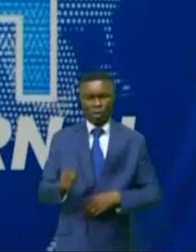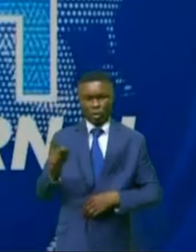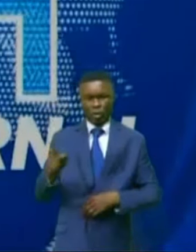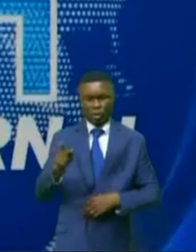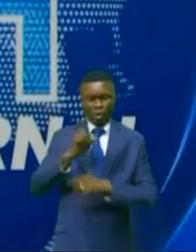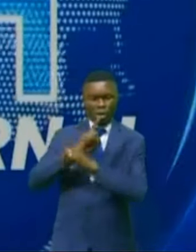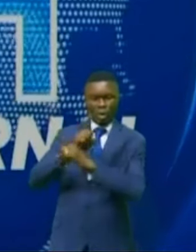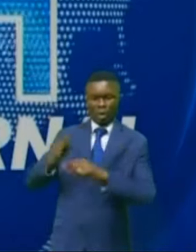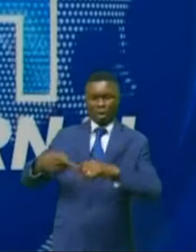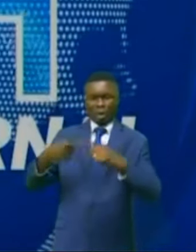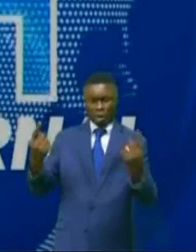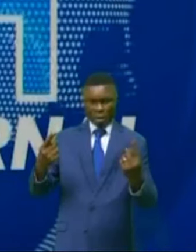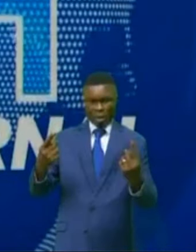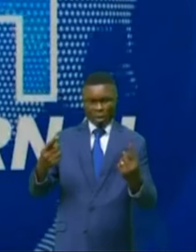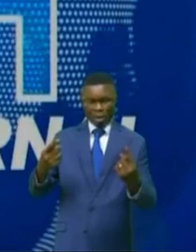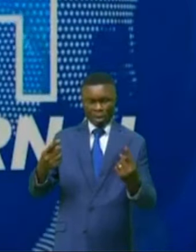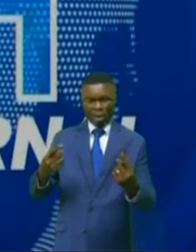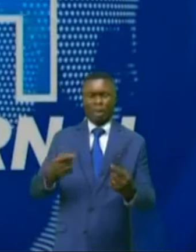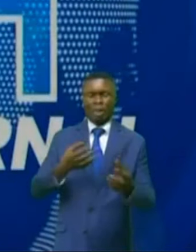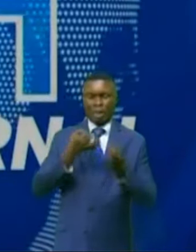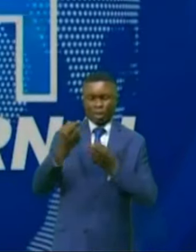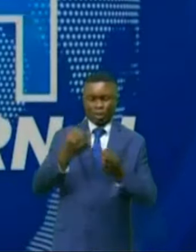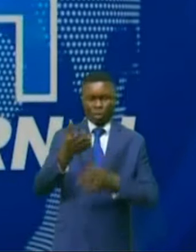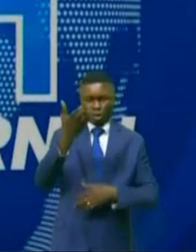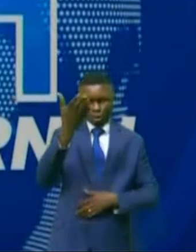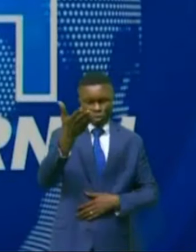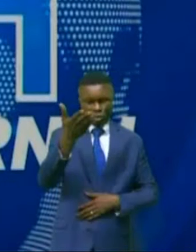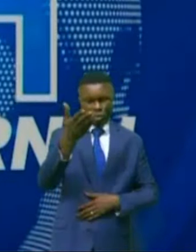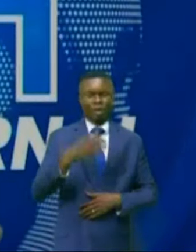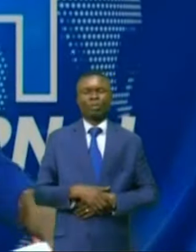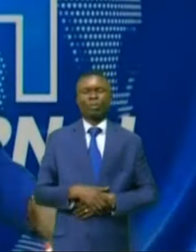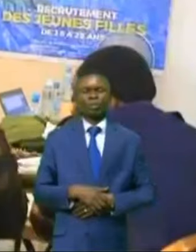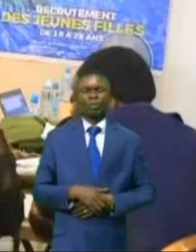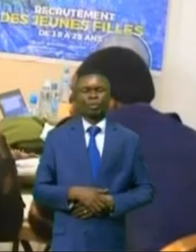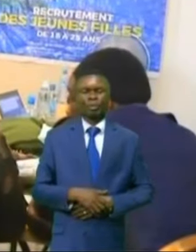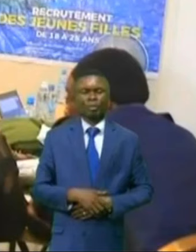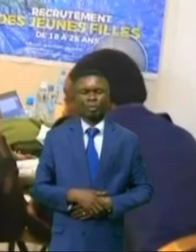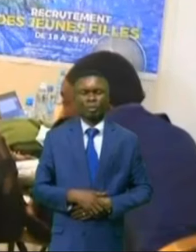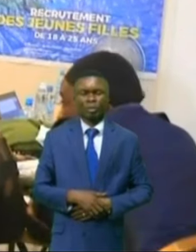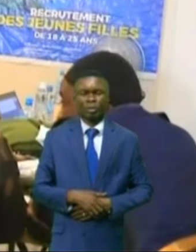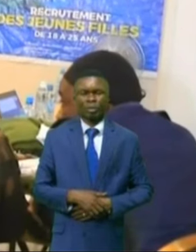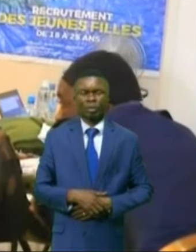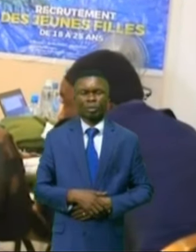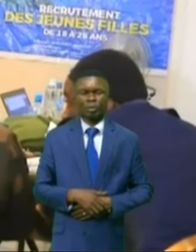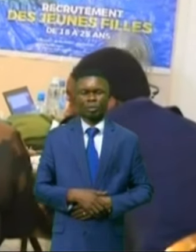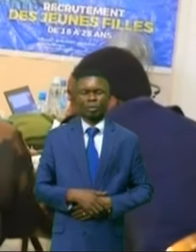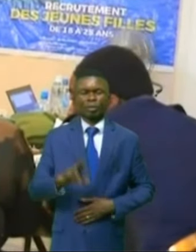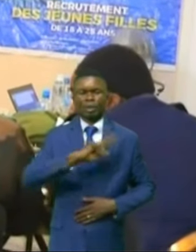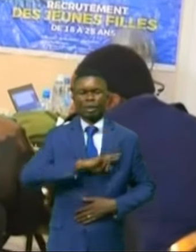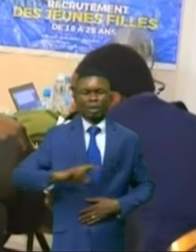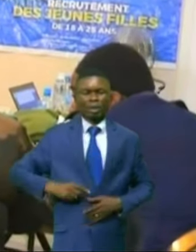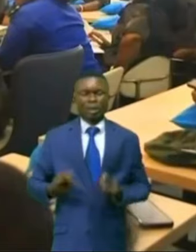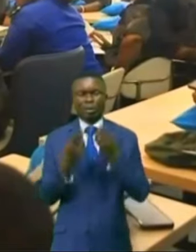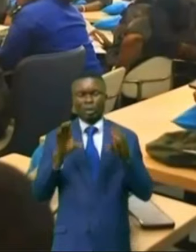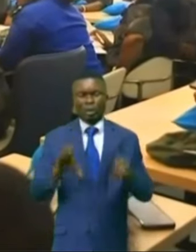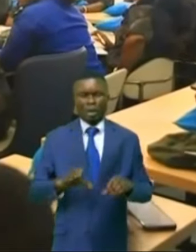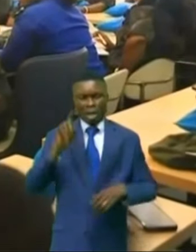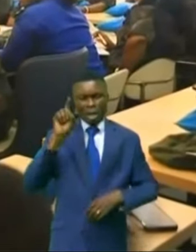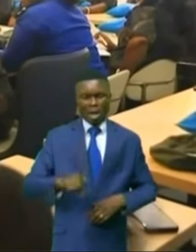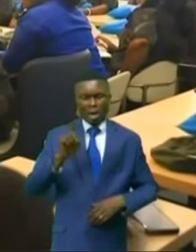barrer la route aux ennemis. Nicole Sessep pour ce reportage. L'armée congolaise a besoin des